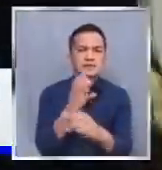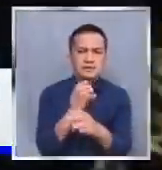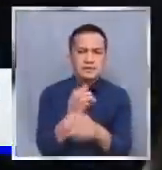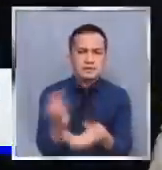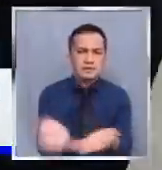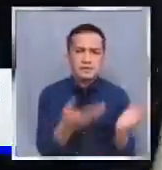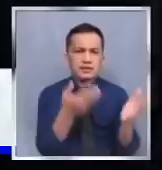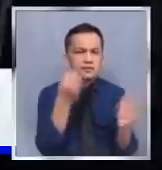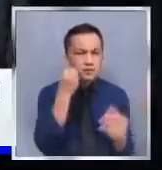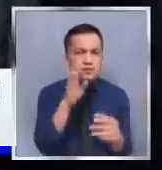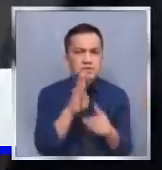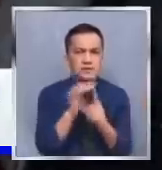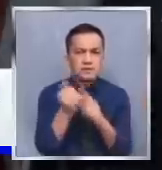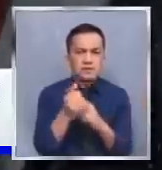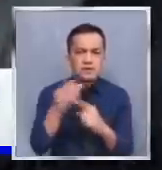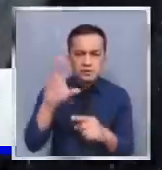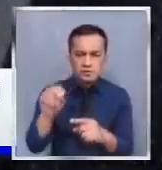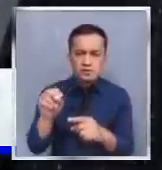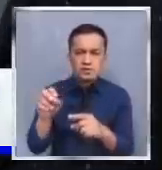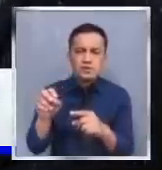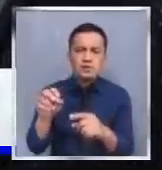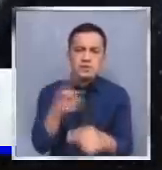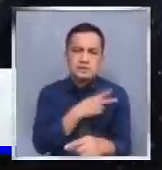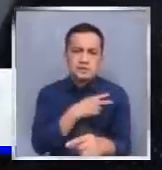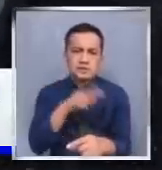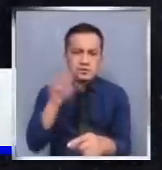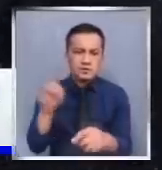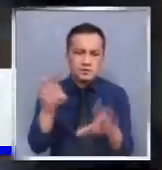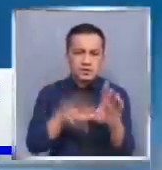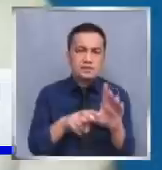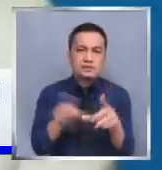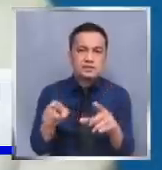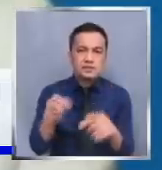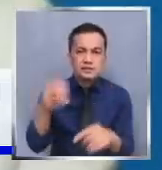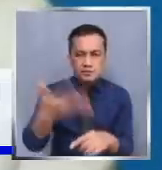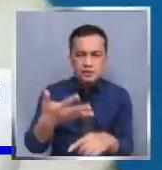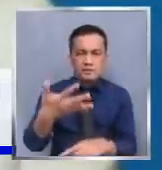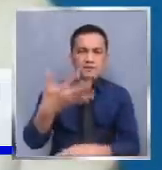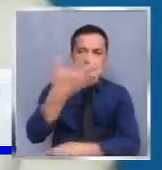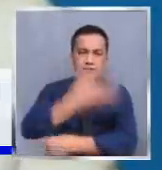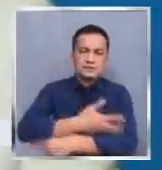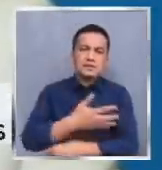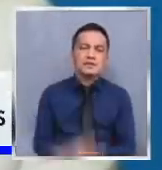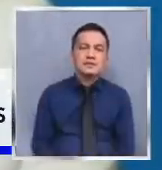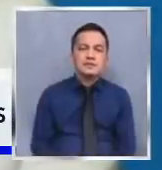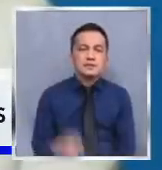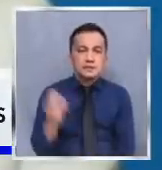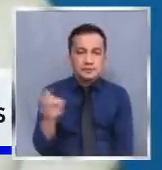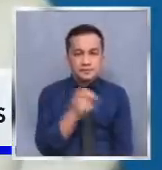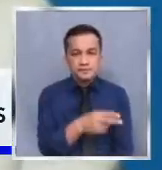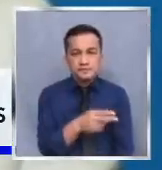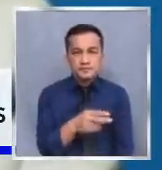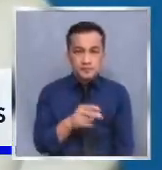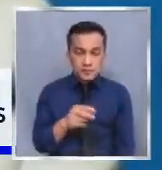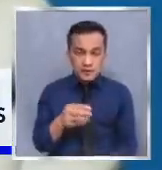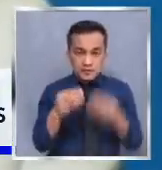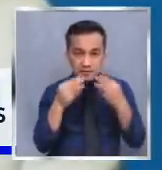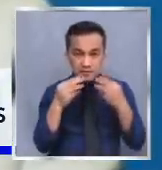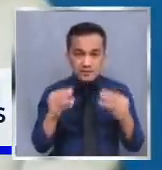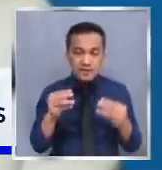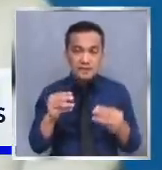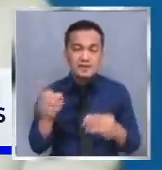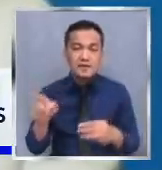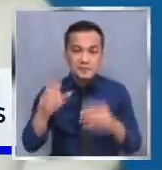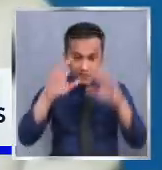sa No Vaccine No Ride policy na ikalimang araw nang ipinatutupad ngayon. Sa pambungad na mensahe ni Acting Presidential Spokesman